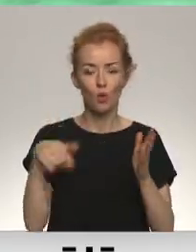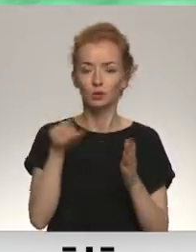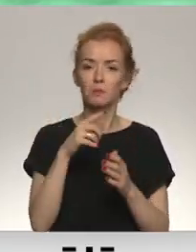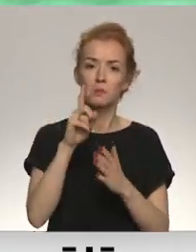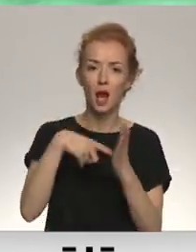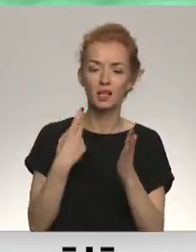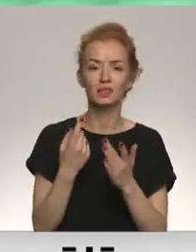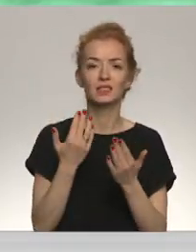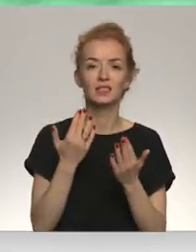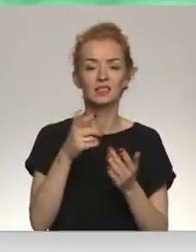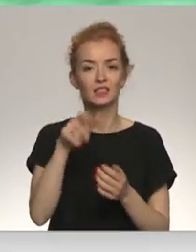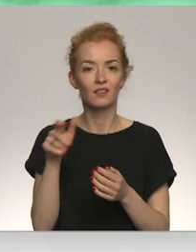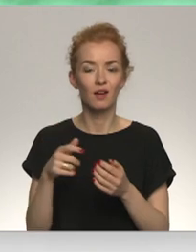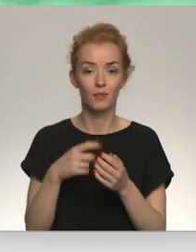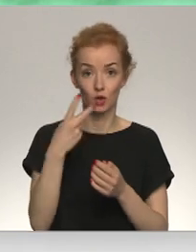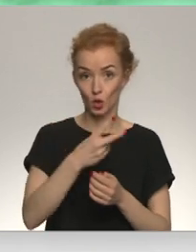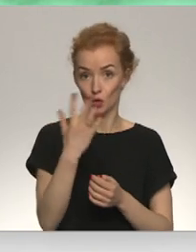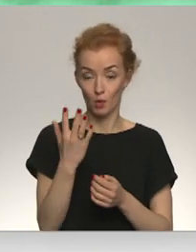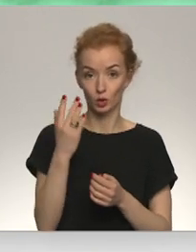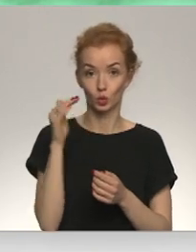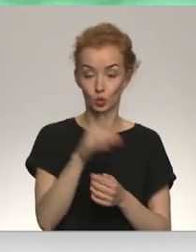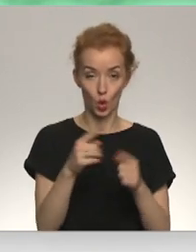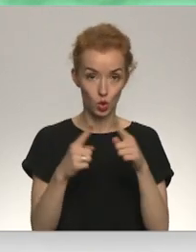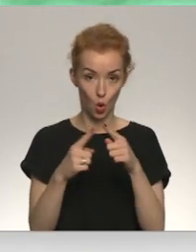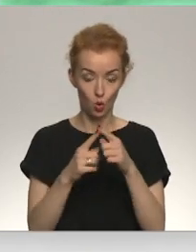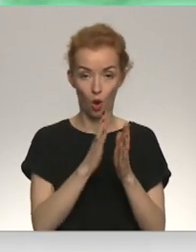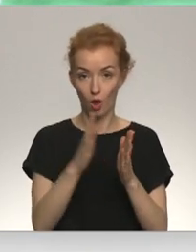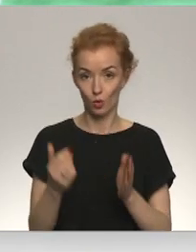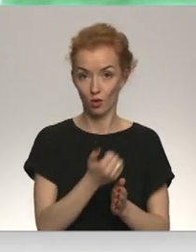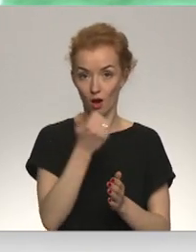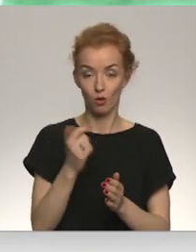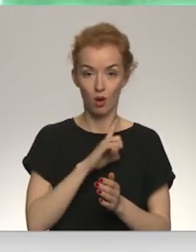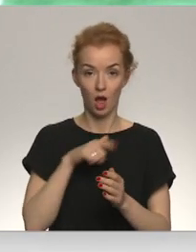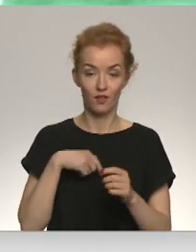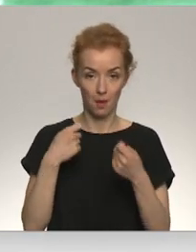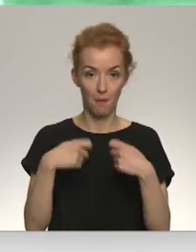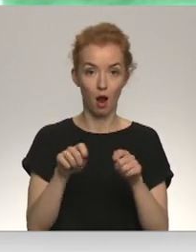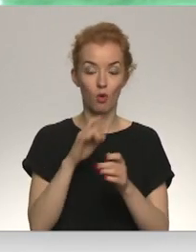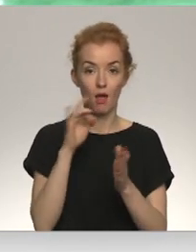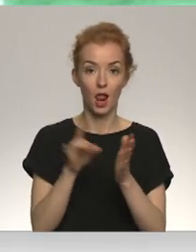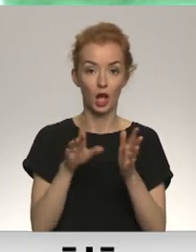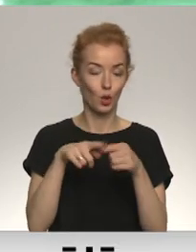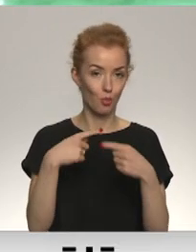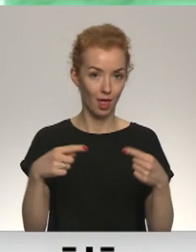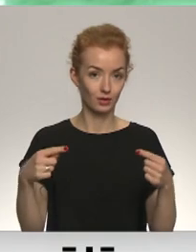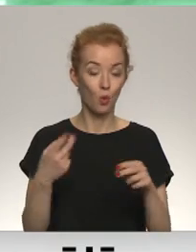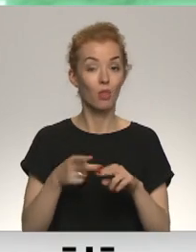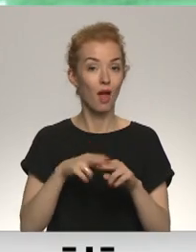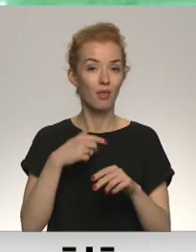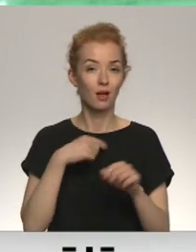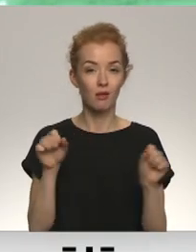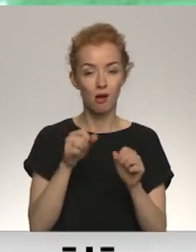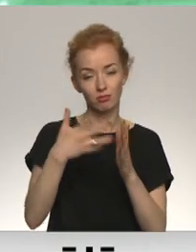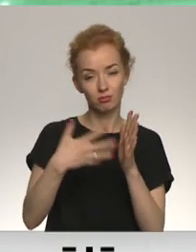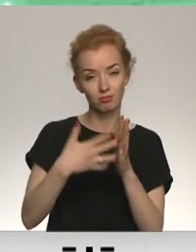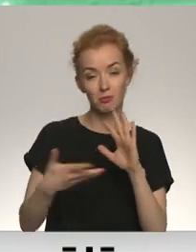skaitļus. 25 tūkstošu tonu katru gadu Latvijā tiek pārdotas elektropreces. Un tad es ātri izdalīju,